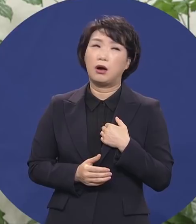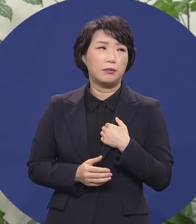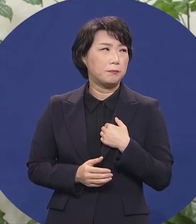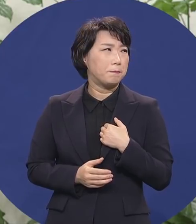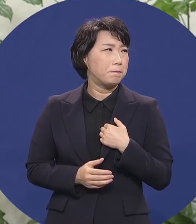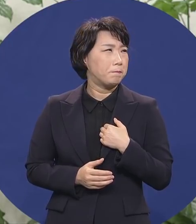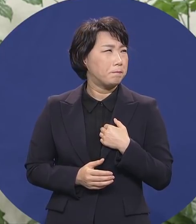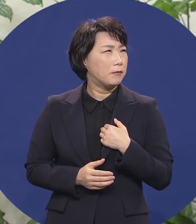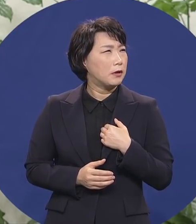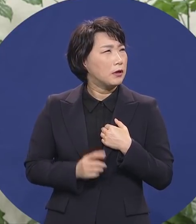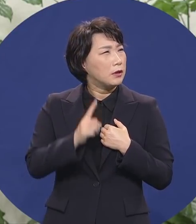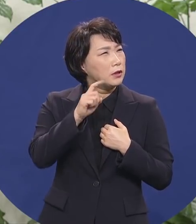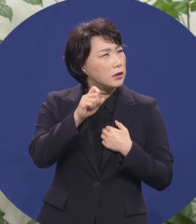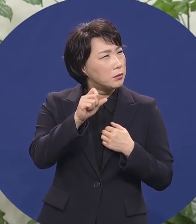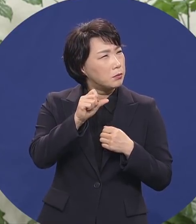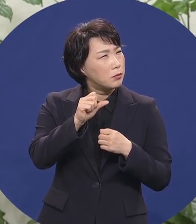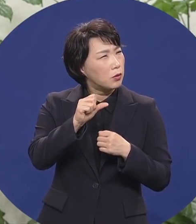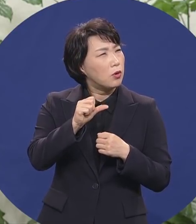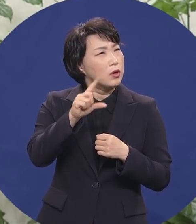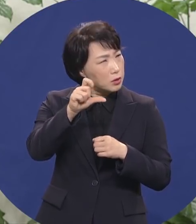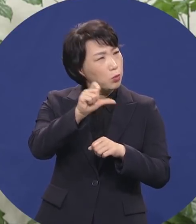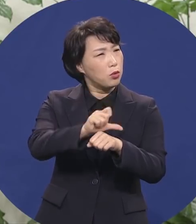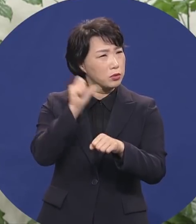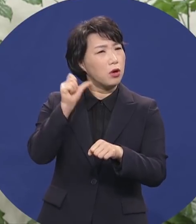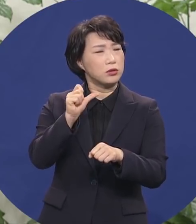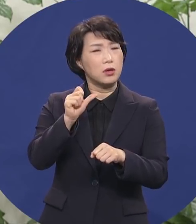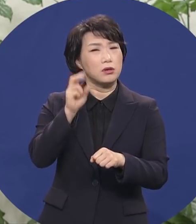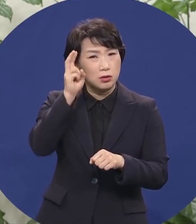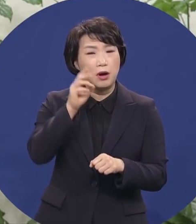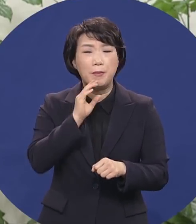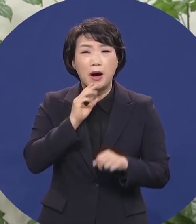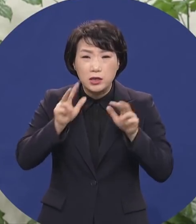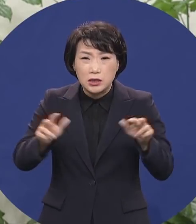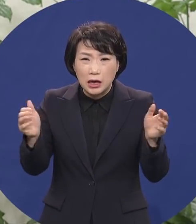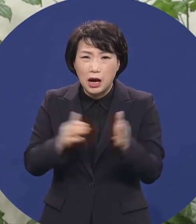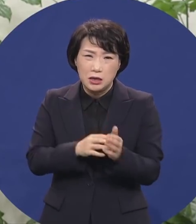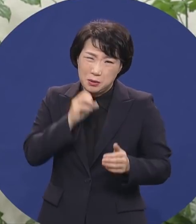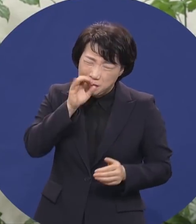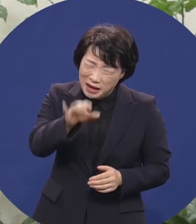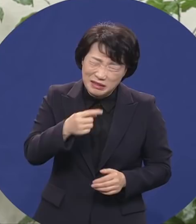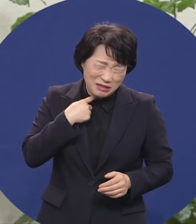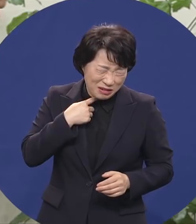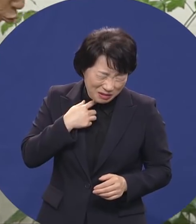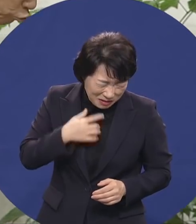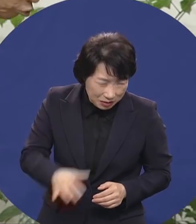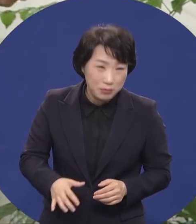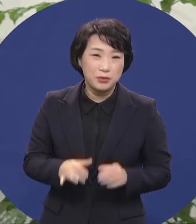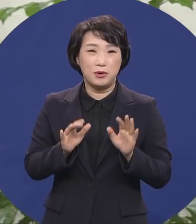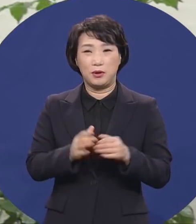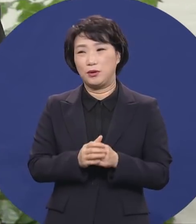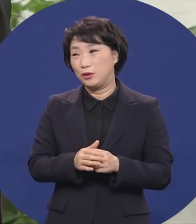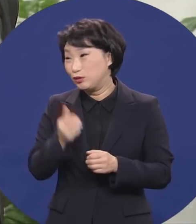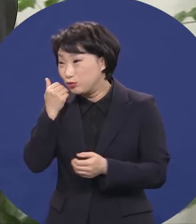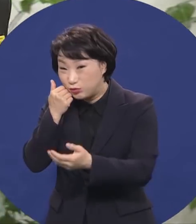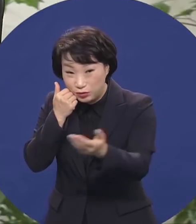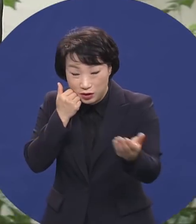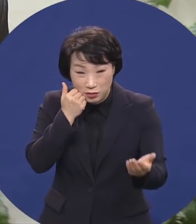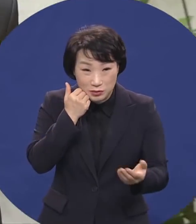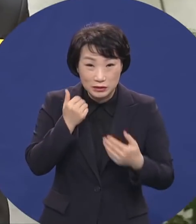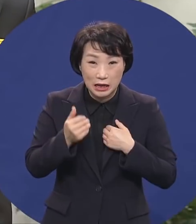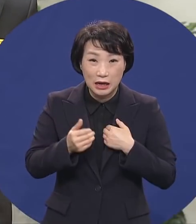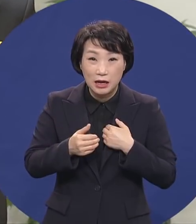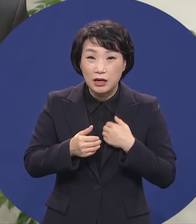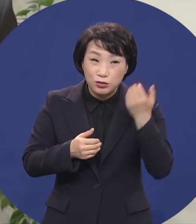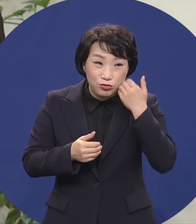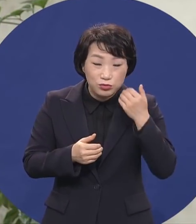근 15년이 넘었는데 입에서 한마디도 내 입에서